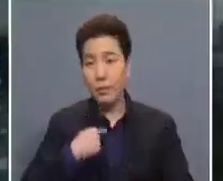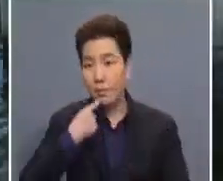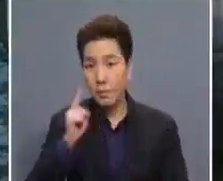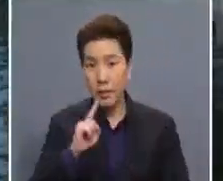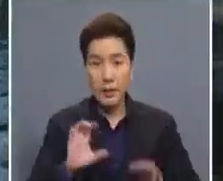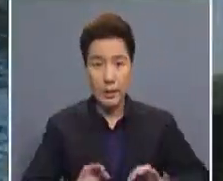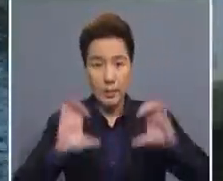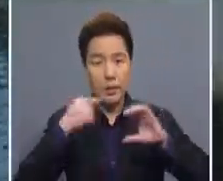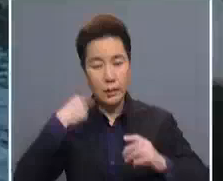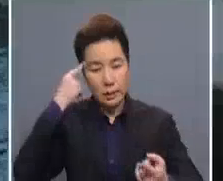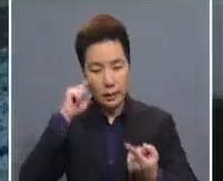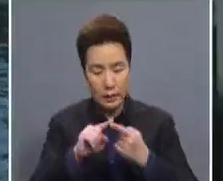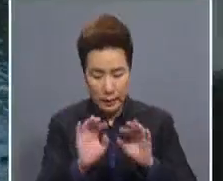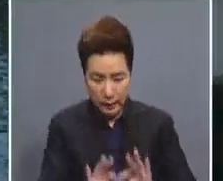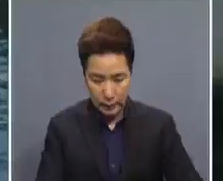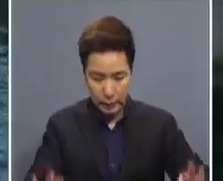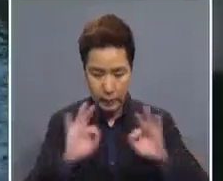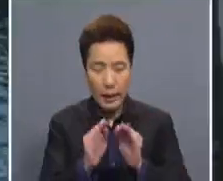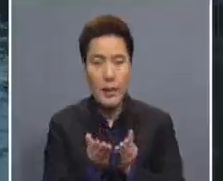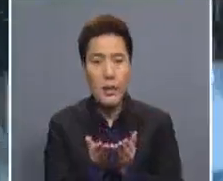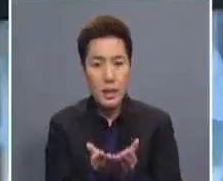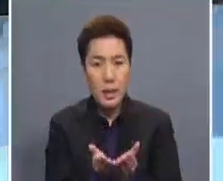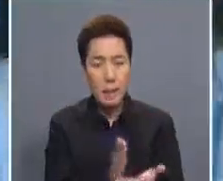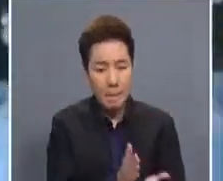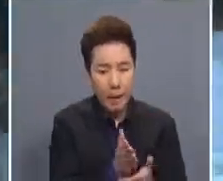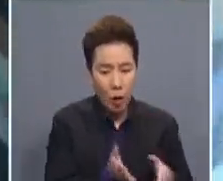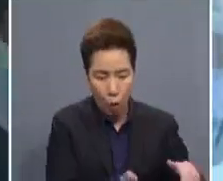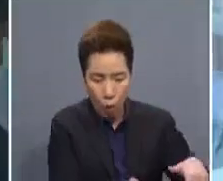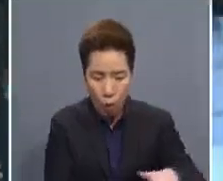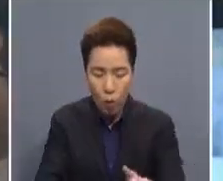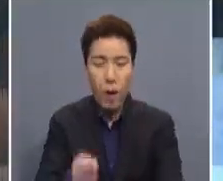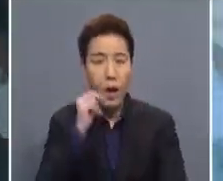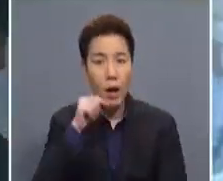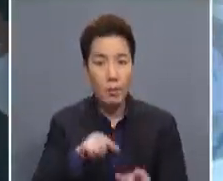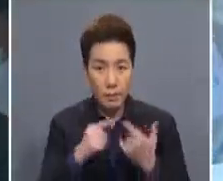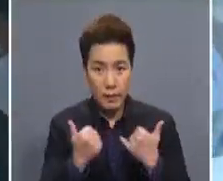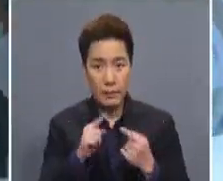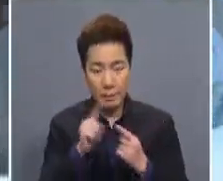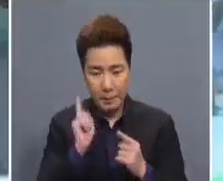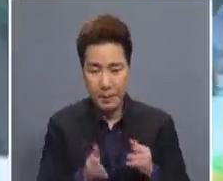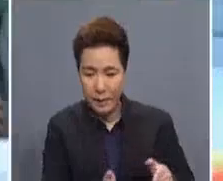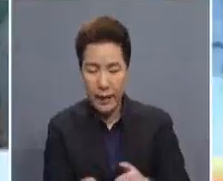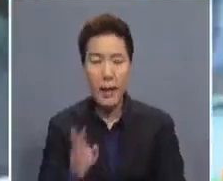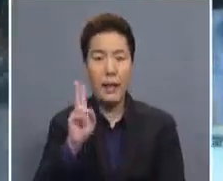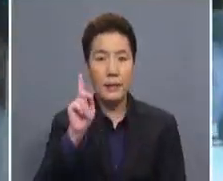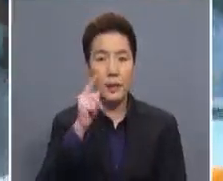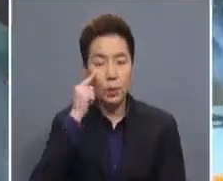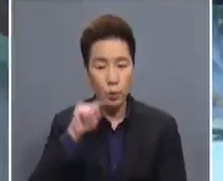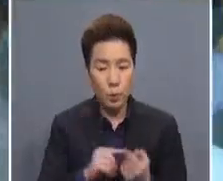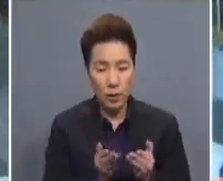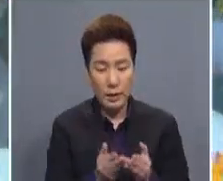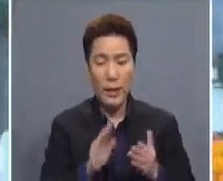บอกว่ารัฐบาลให้ความสำคัญกับการเดินทางโดยเรือผ่านฟ้องต่างๆโดยมุ่งพัฒนาเป็นเส้นทางสีเขียวด้วยการ